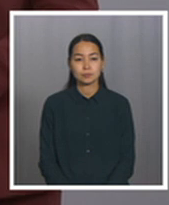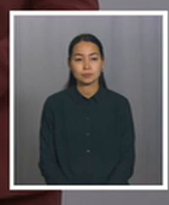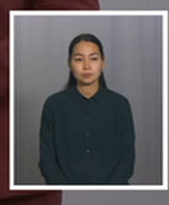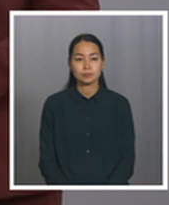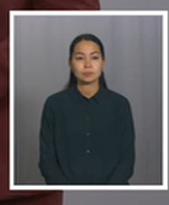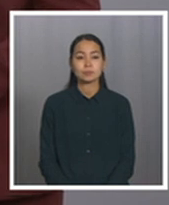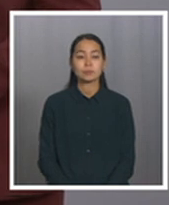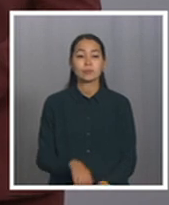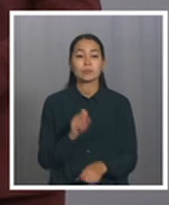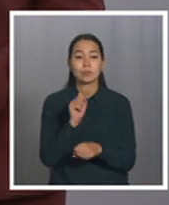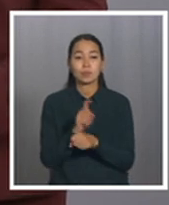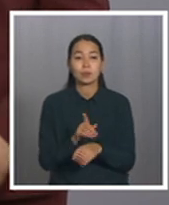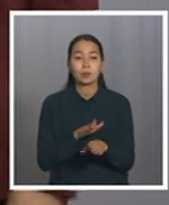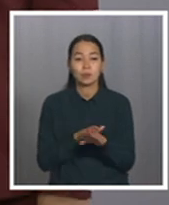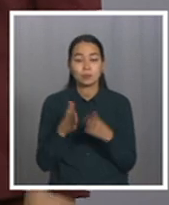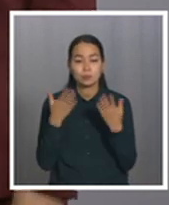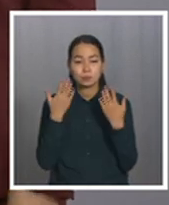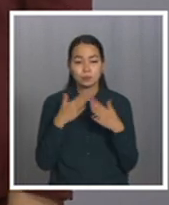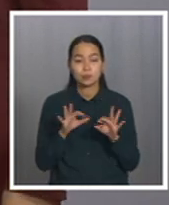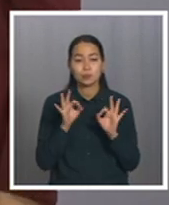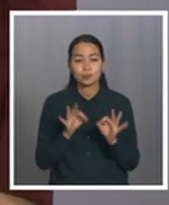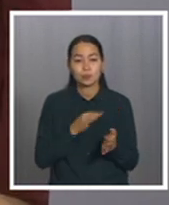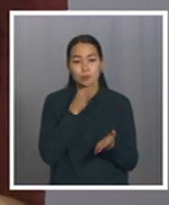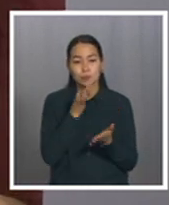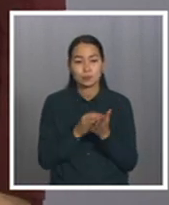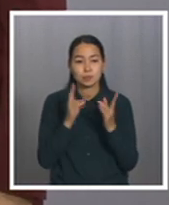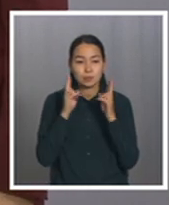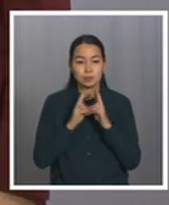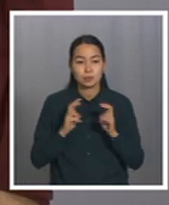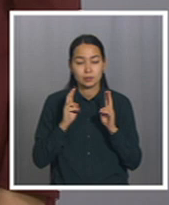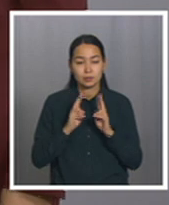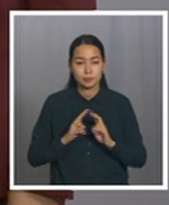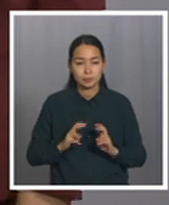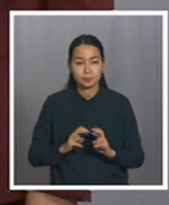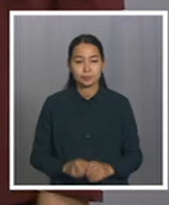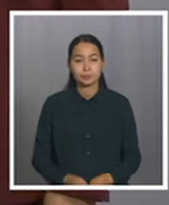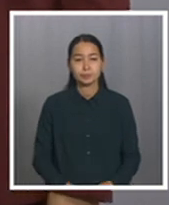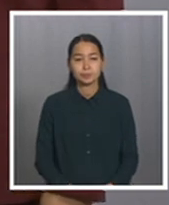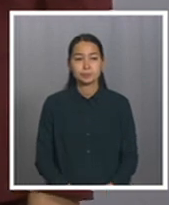Тапсырманы орындап болсаңыздар, дұрыс нұсқамен салыстырып көрейік.